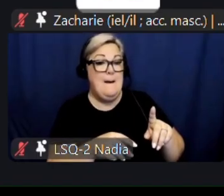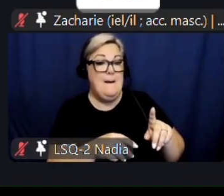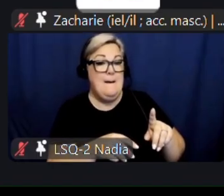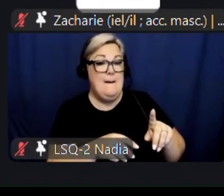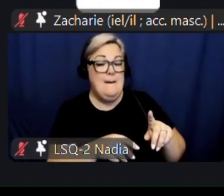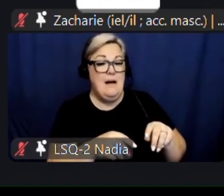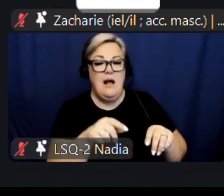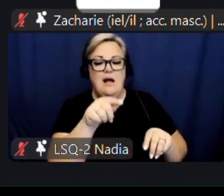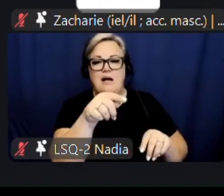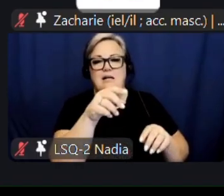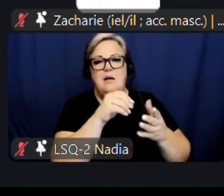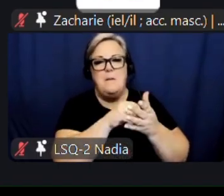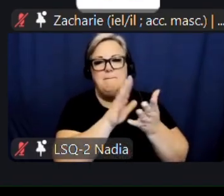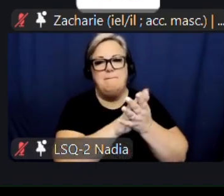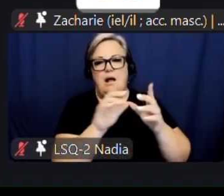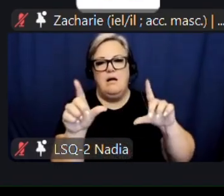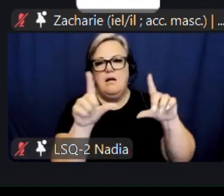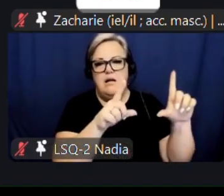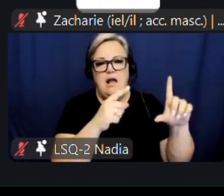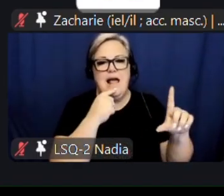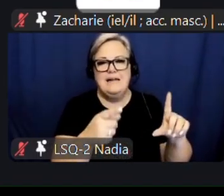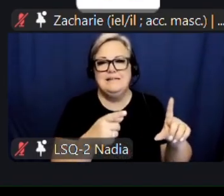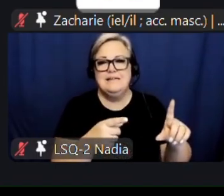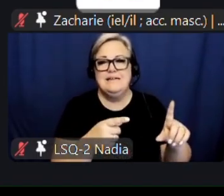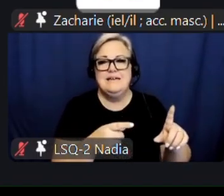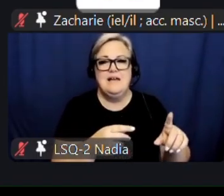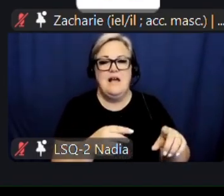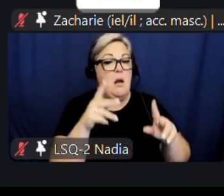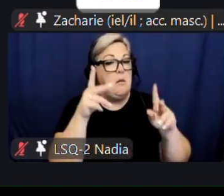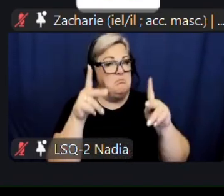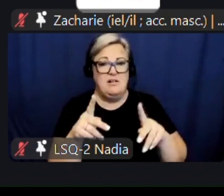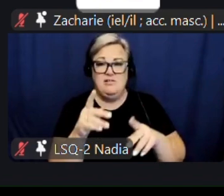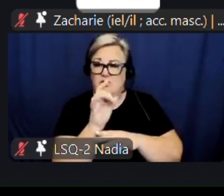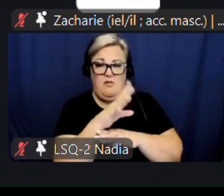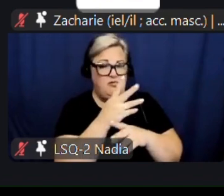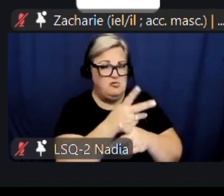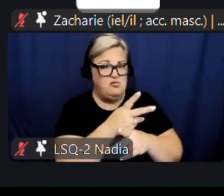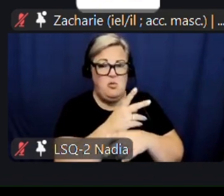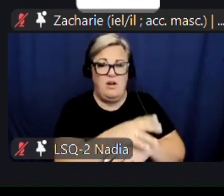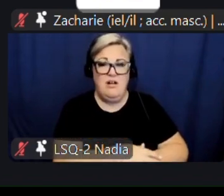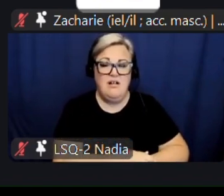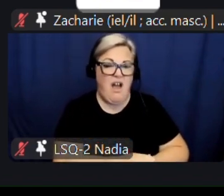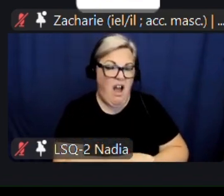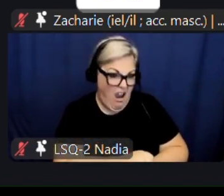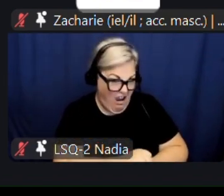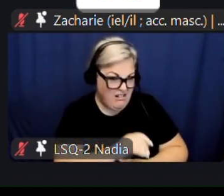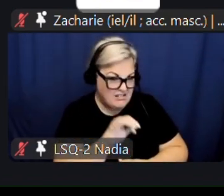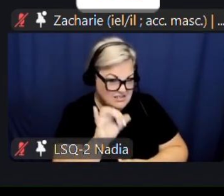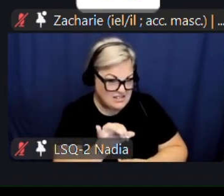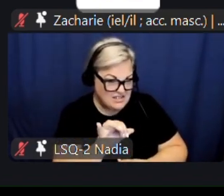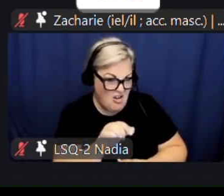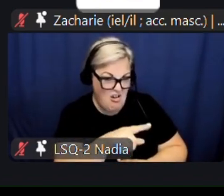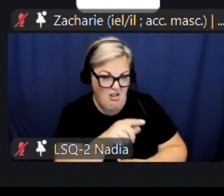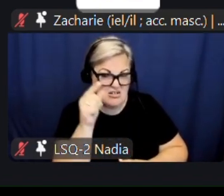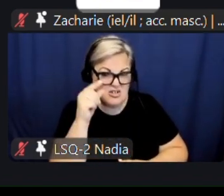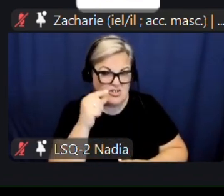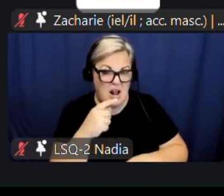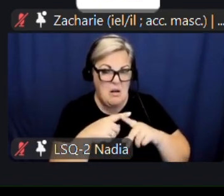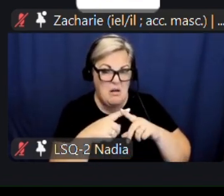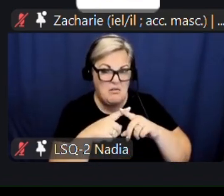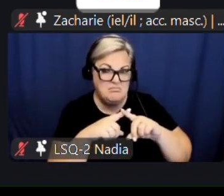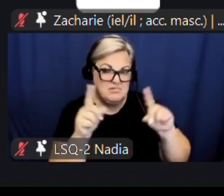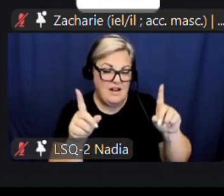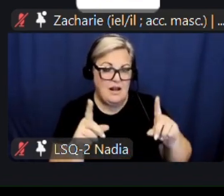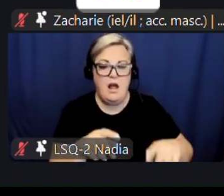diapositive ici, mais poursuit en disant qu'en fin de compte, la personne lui a refusé les soins. A dit, ah, Ah, c'est ça la dysphorie de genre? Ouais, non, t'as pas besoin de soins pour ça.